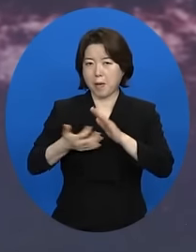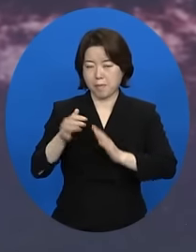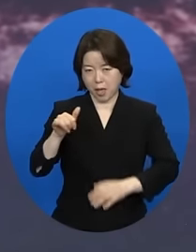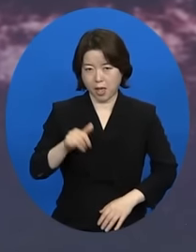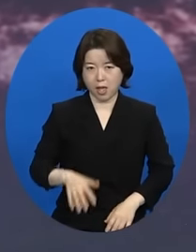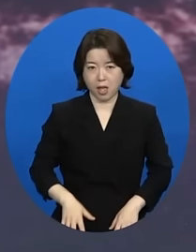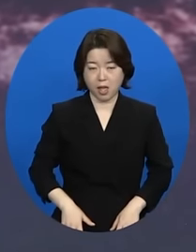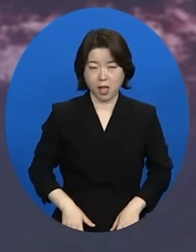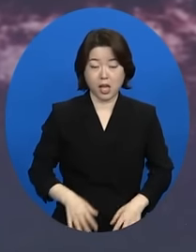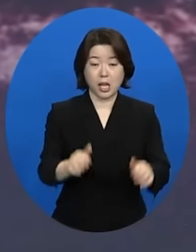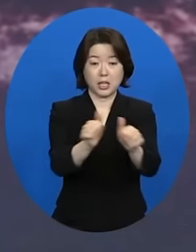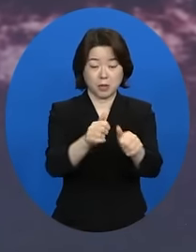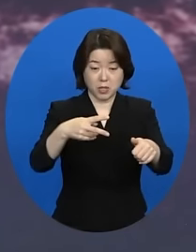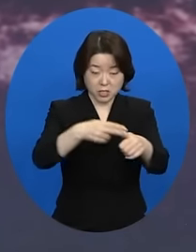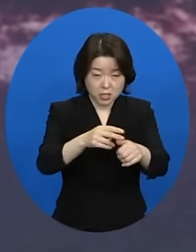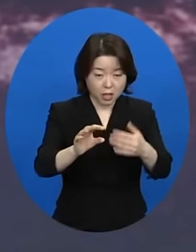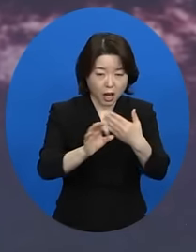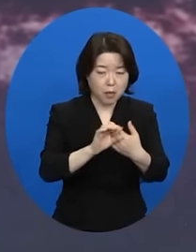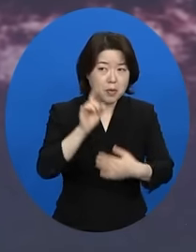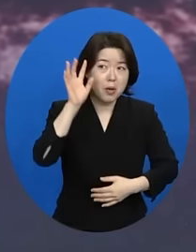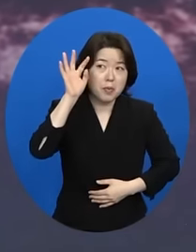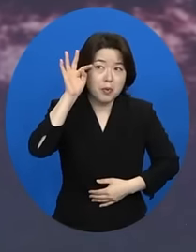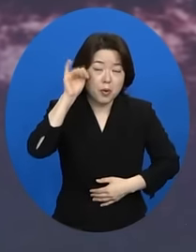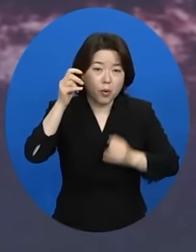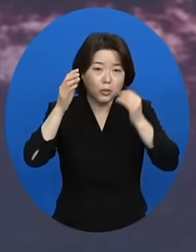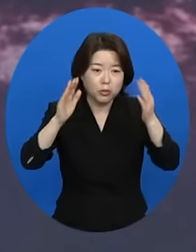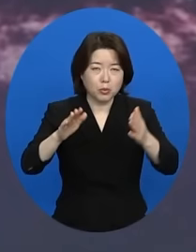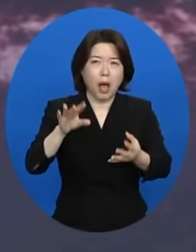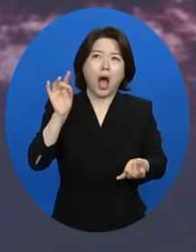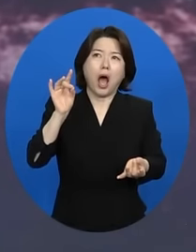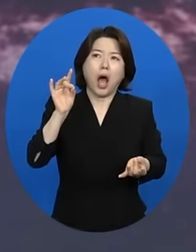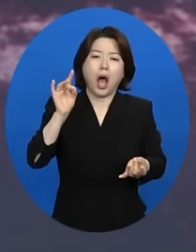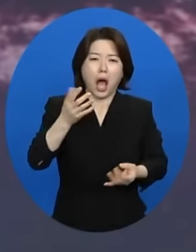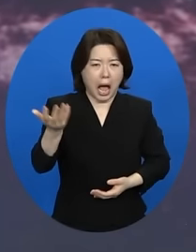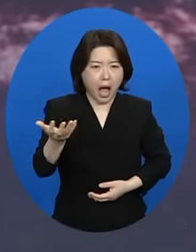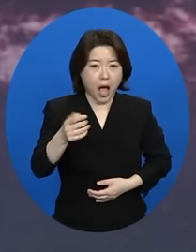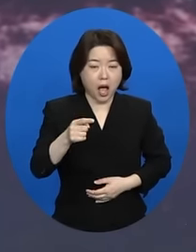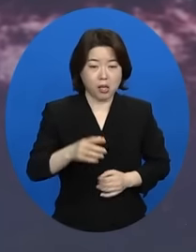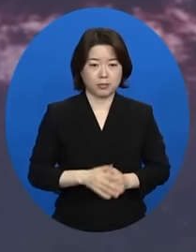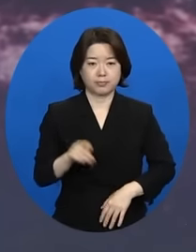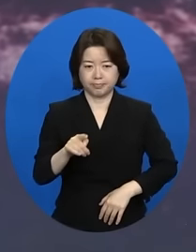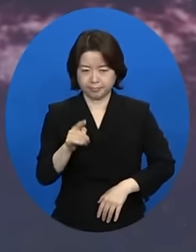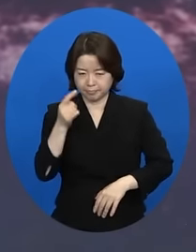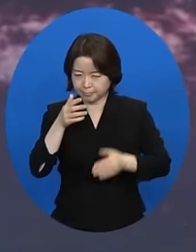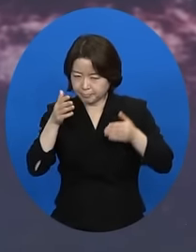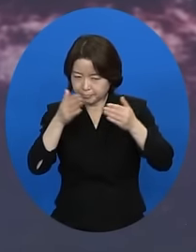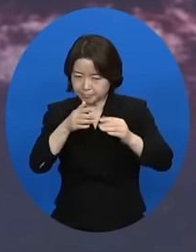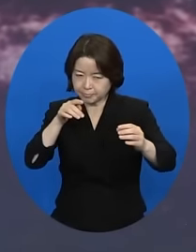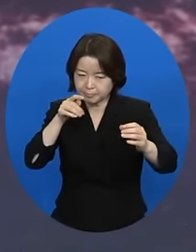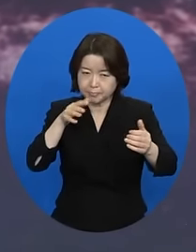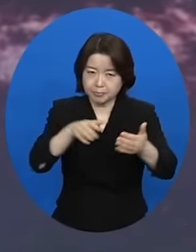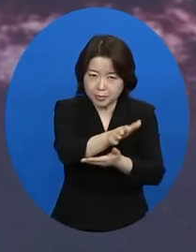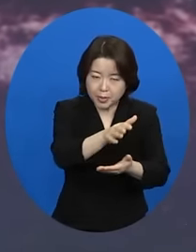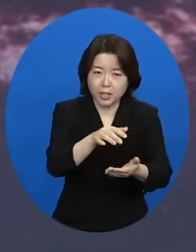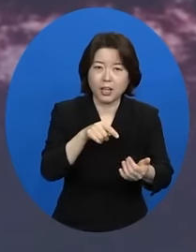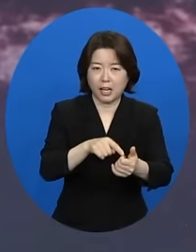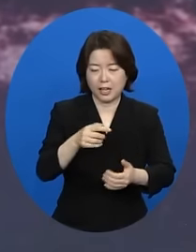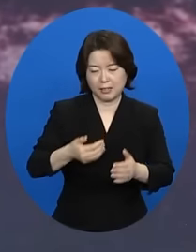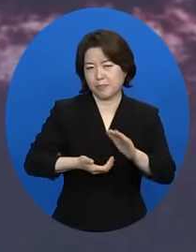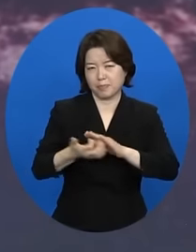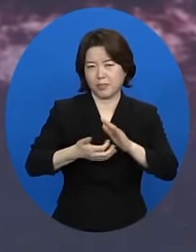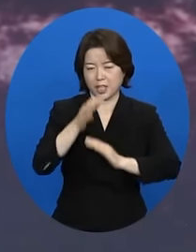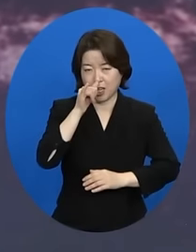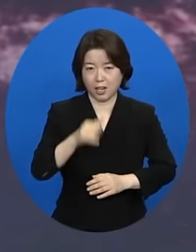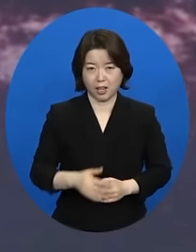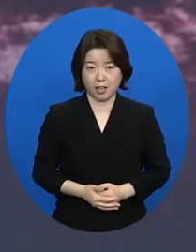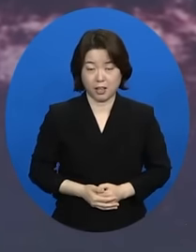며칠간 꼼짝을 못하게 되죠. 바로 그때를 노리기 위한 계략이었던 것이죠. 이들이 모두 할례를 받고 움직일